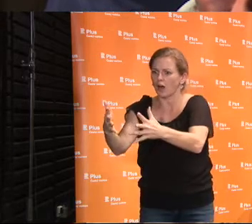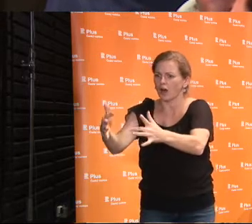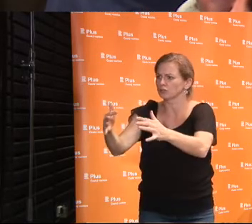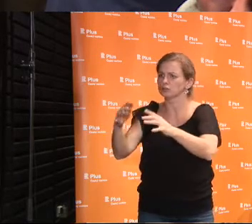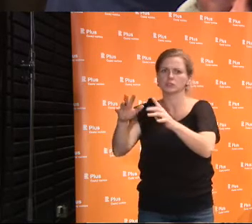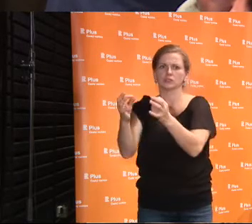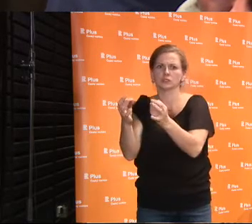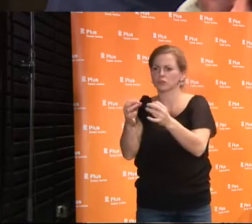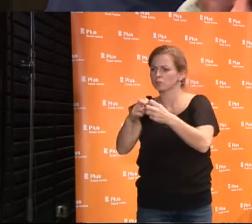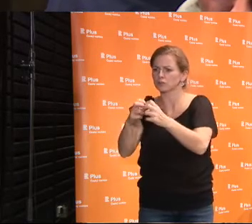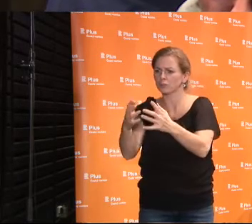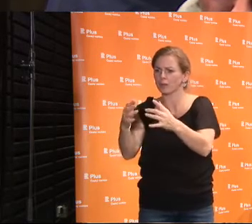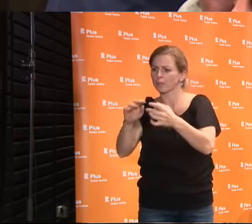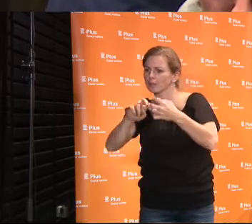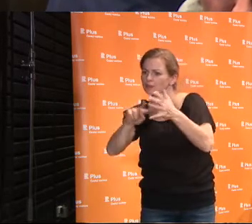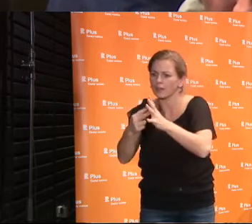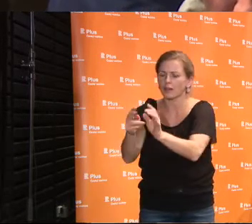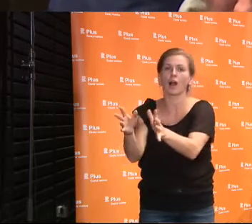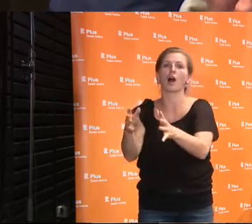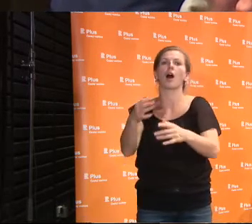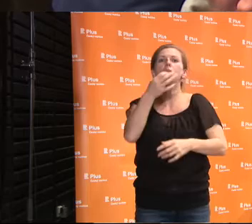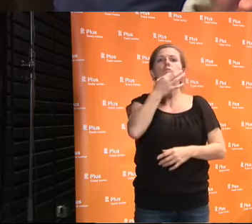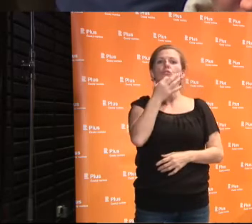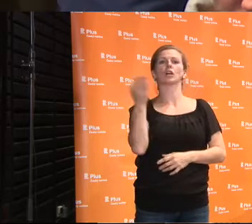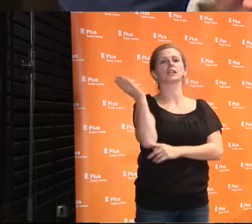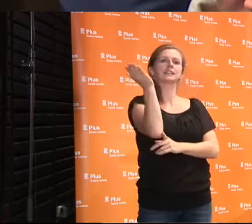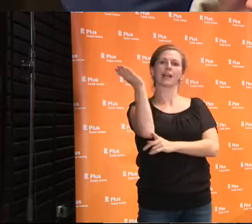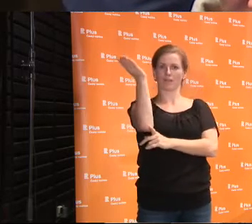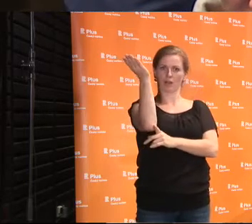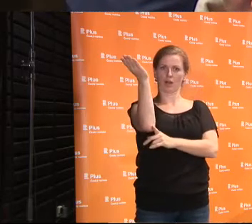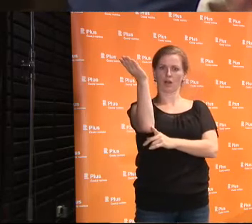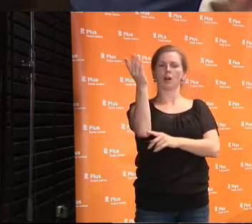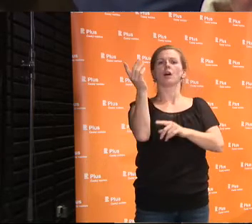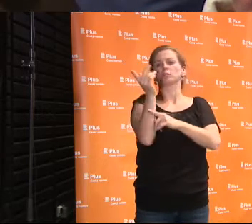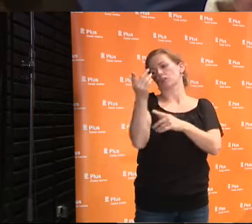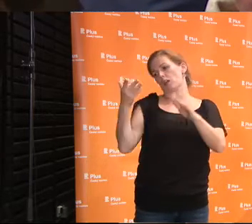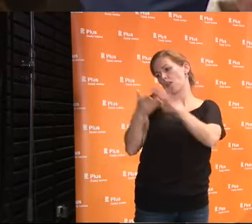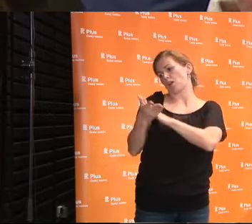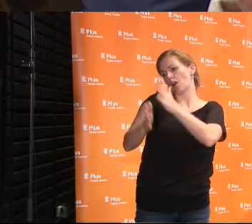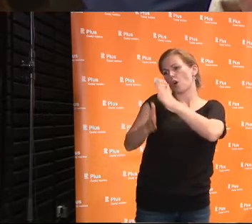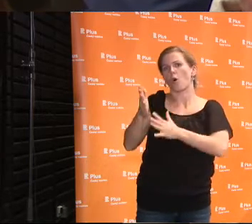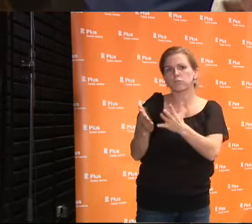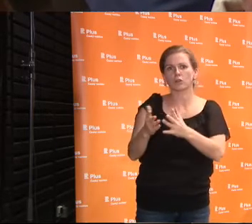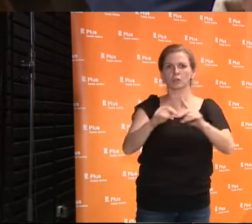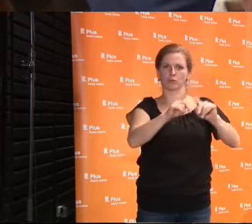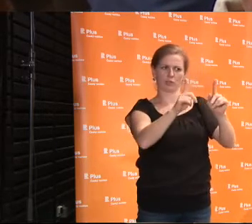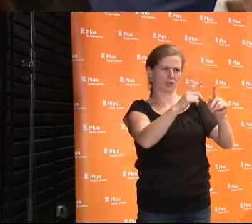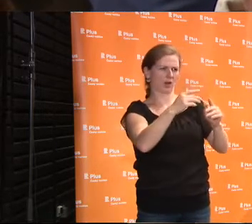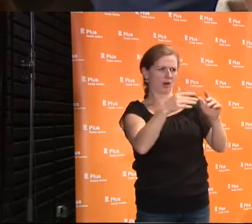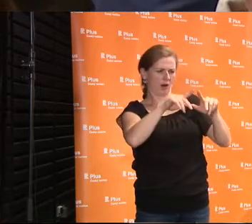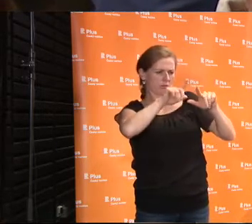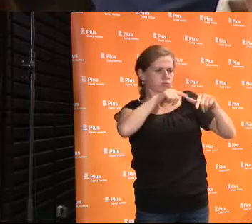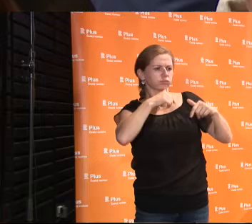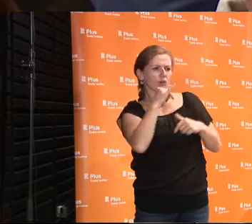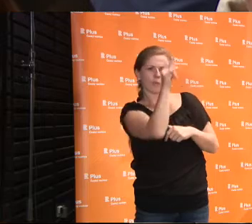když nahradíme servírky těmito roboty, stává se naše společnost pak náchylnější na to,